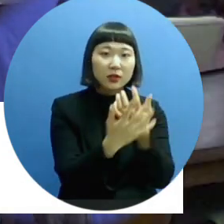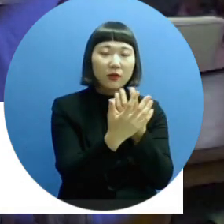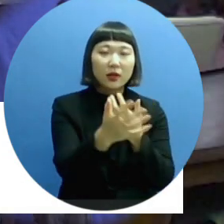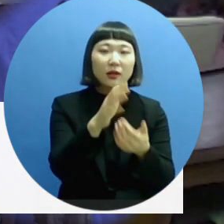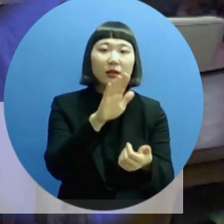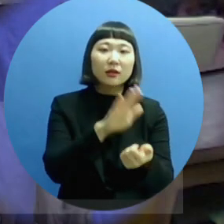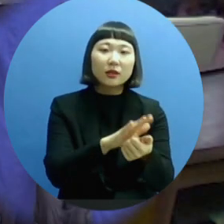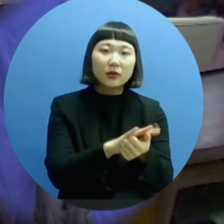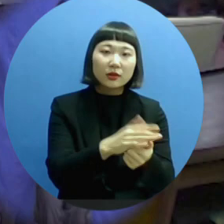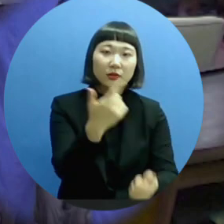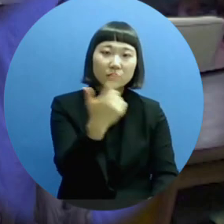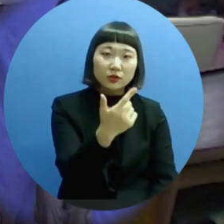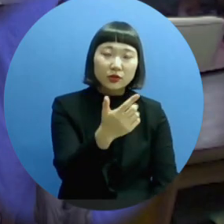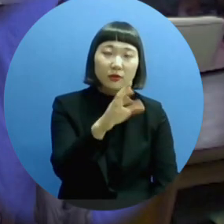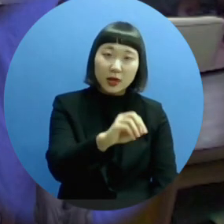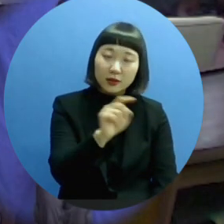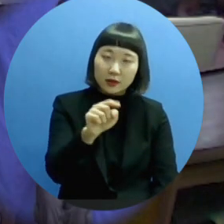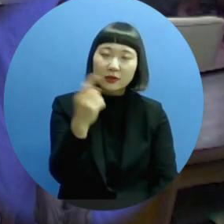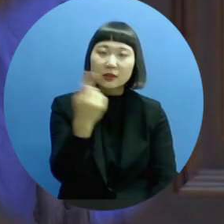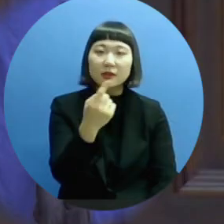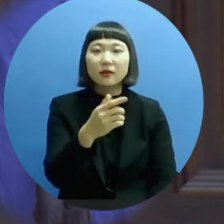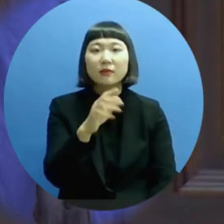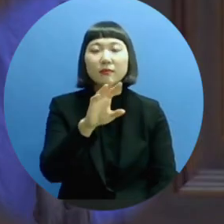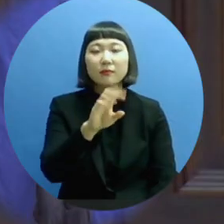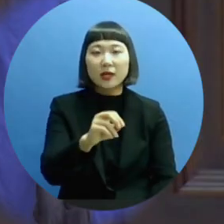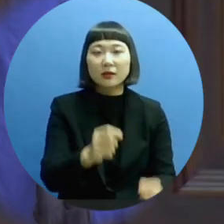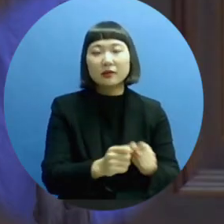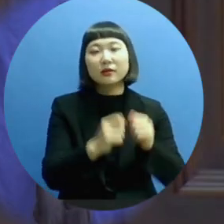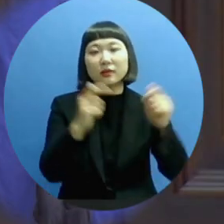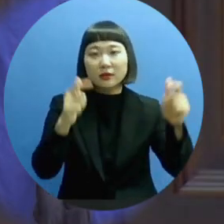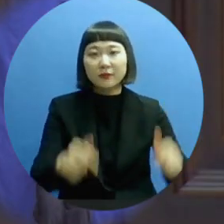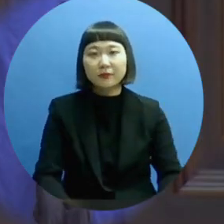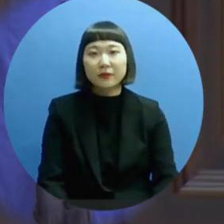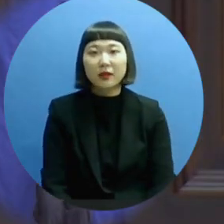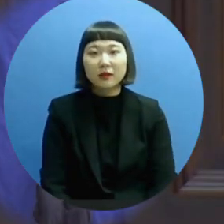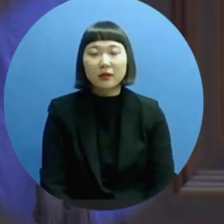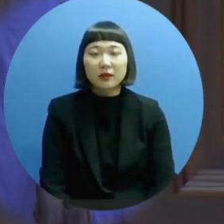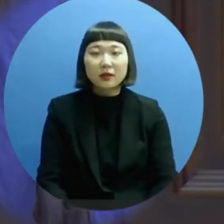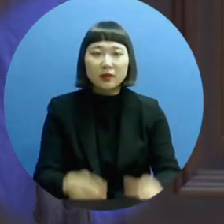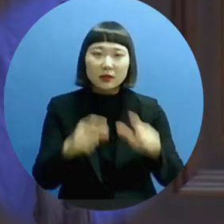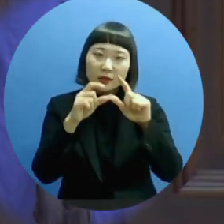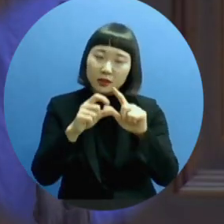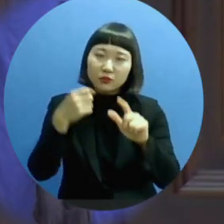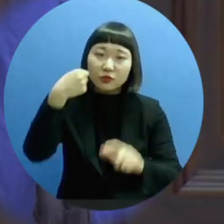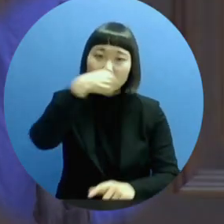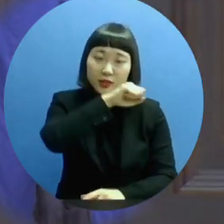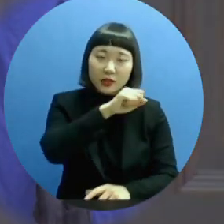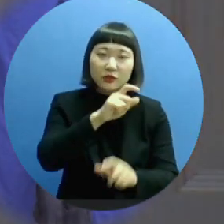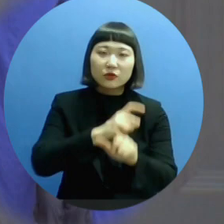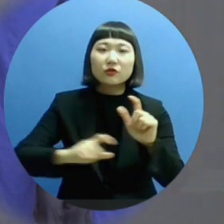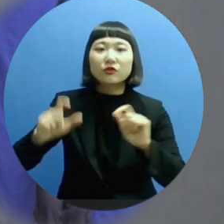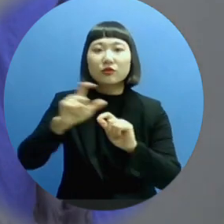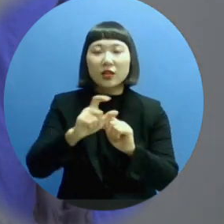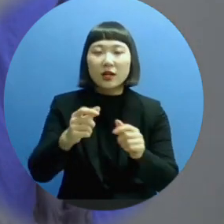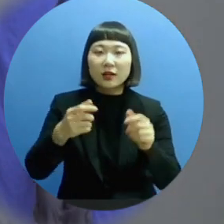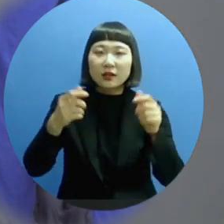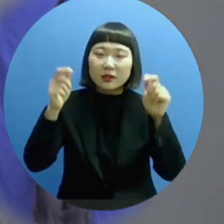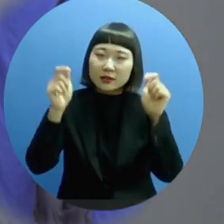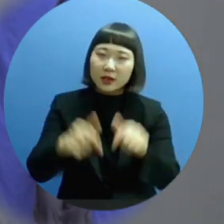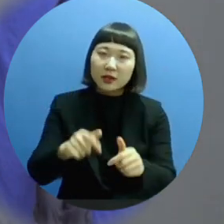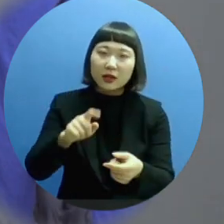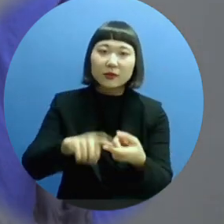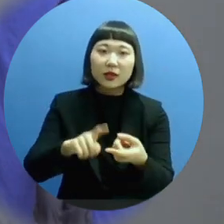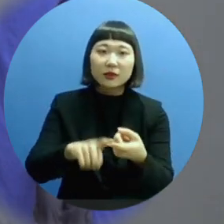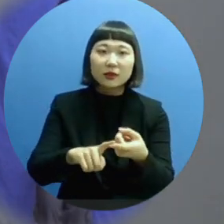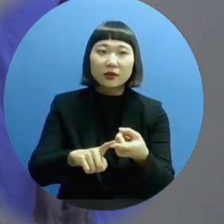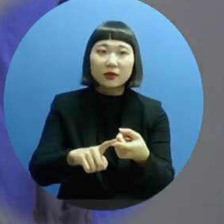증액. 민주당은 이어서 예결위 조정안에서 빠진 일부 예산까지 추가로 삭감하는 새 수정안을 제출해 총